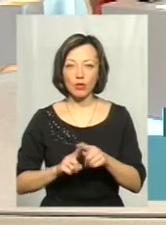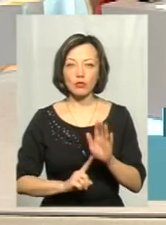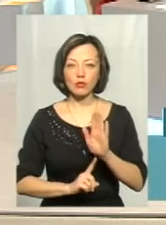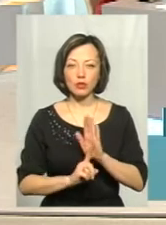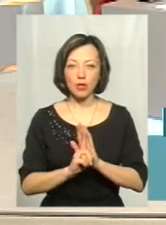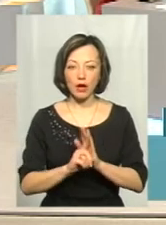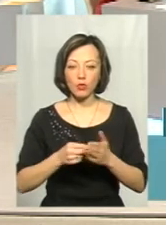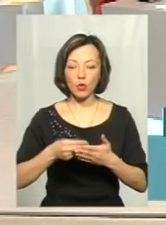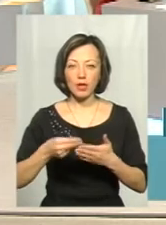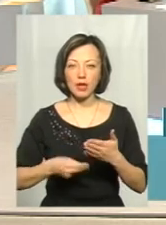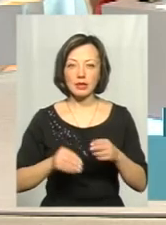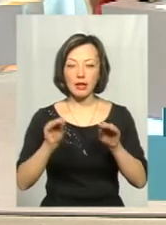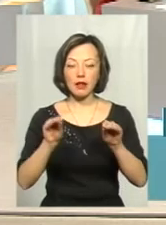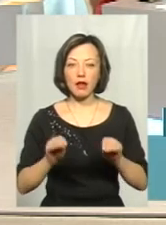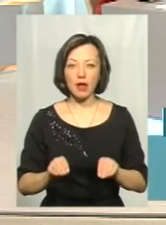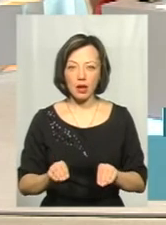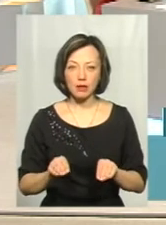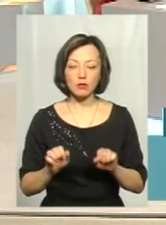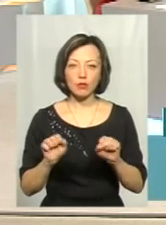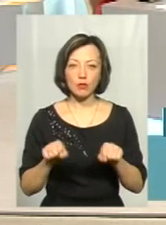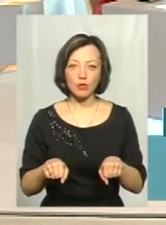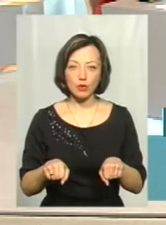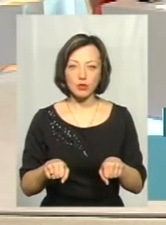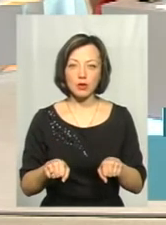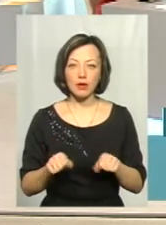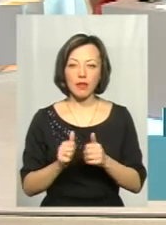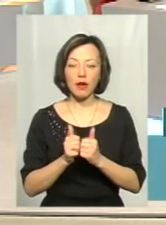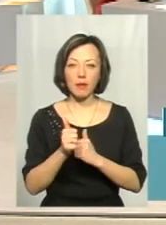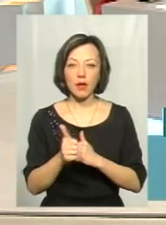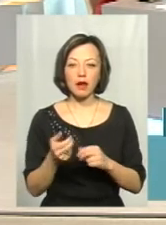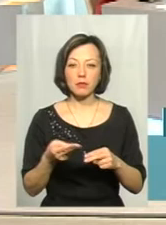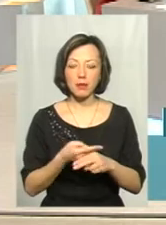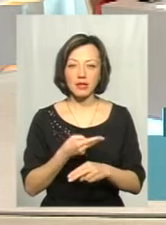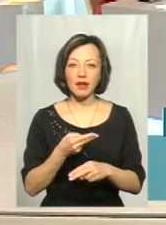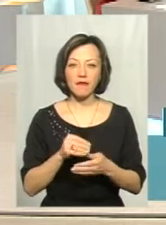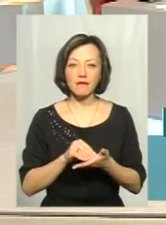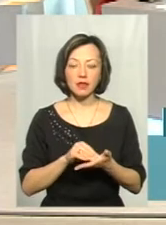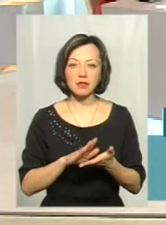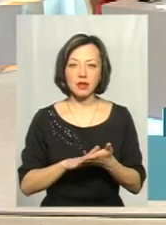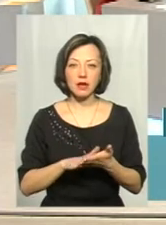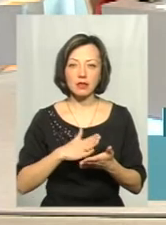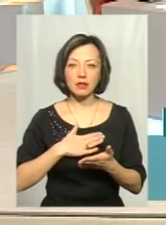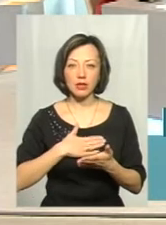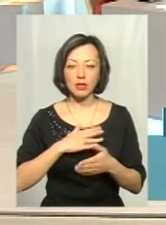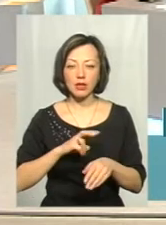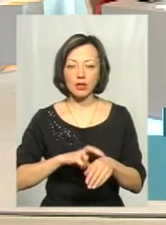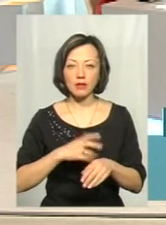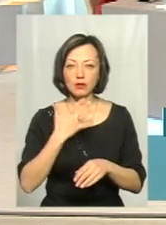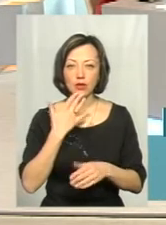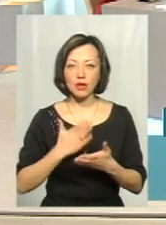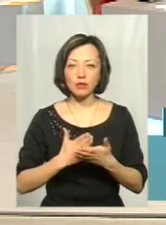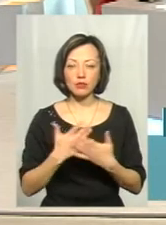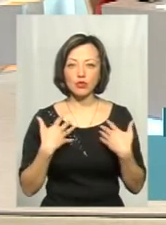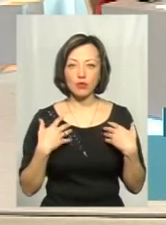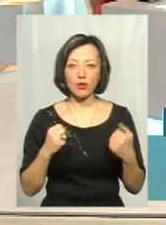йти укладатися декларації. Декларації ми можемо укладати наперед, навіть без фіксації поки що наших лікарів Національної служби здоров'я.